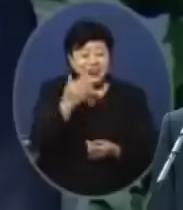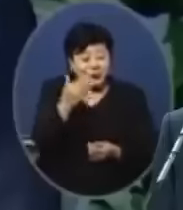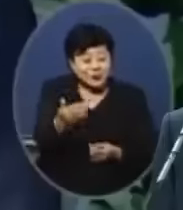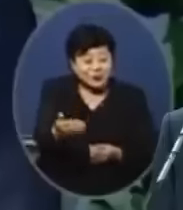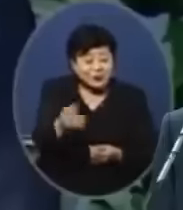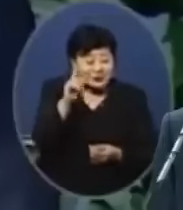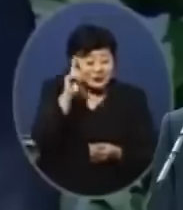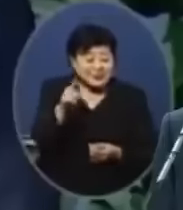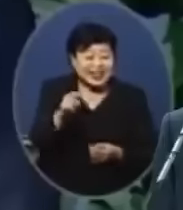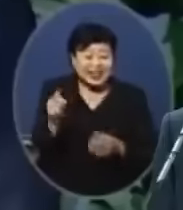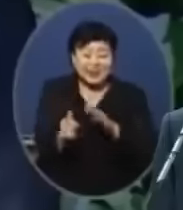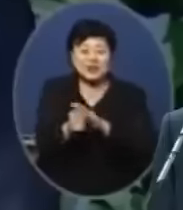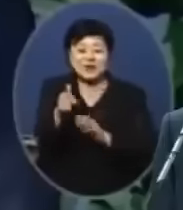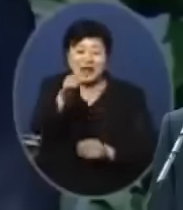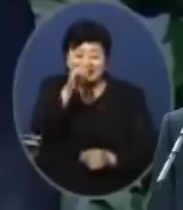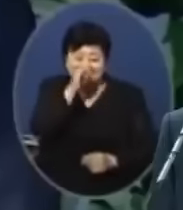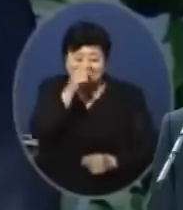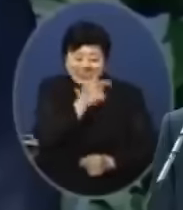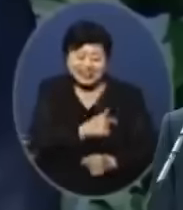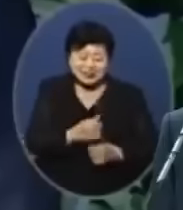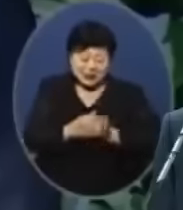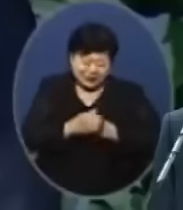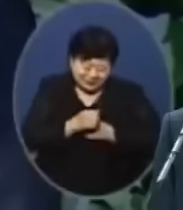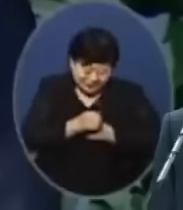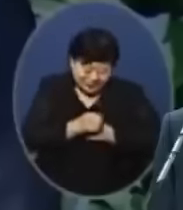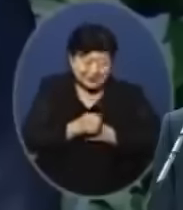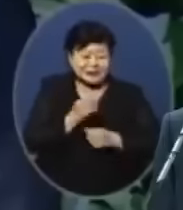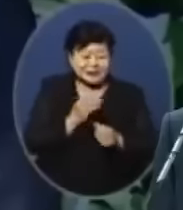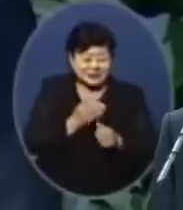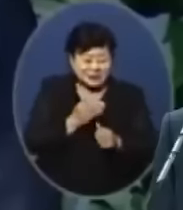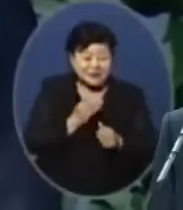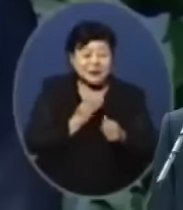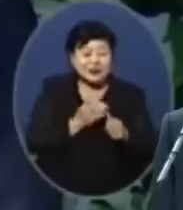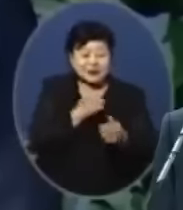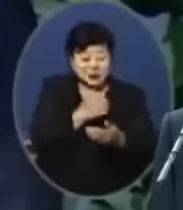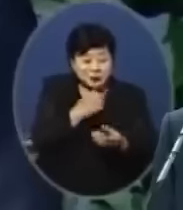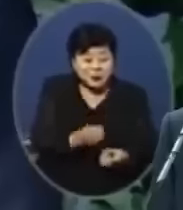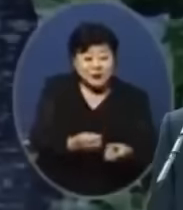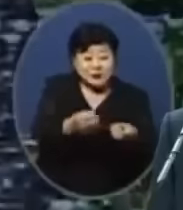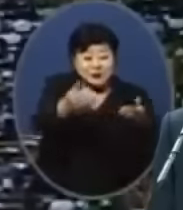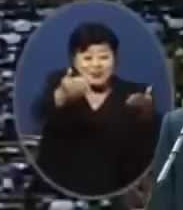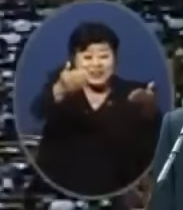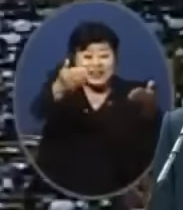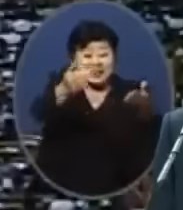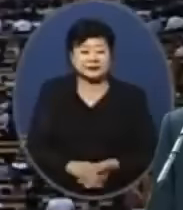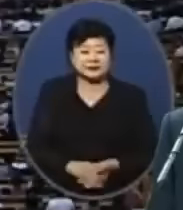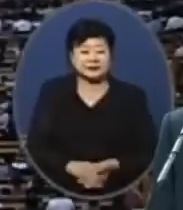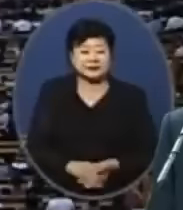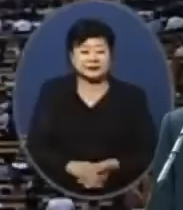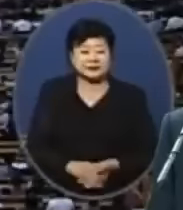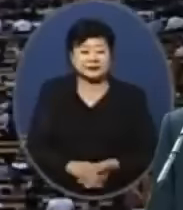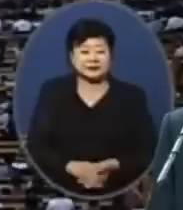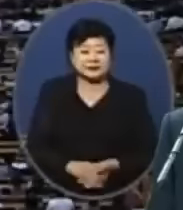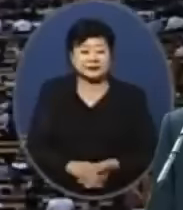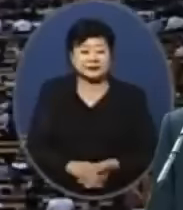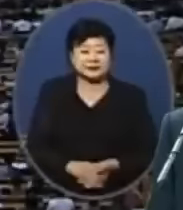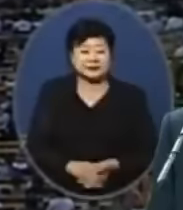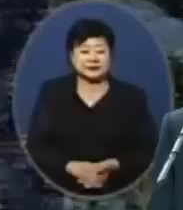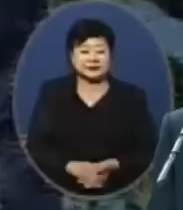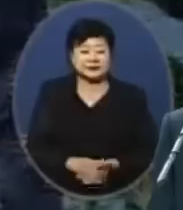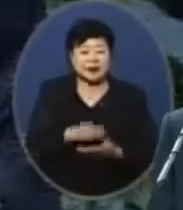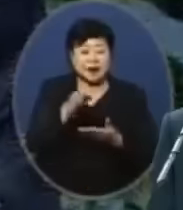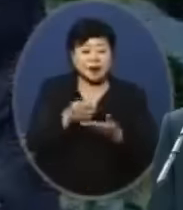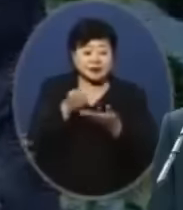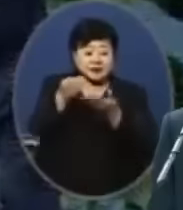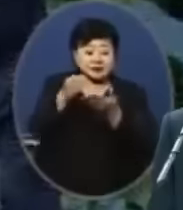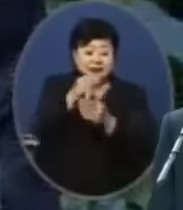여러분은 내일의 소망을 가슴속에 깊이 가지고서 나가게 되시기를 주님 이름으로 축원합니다. 드린 예물을